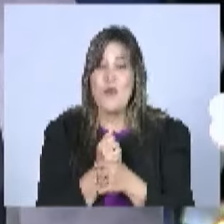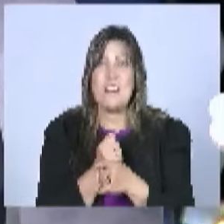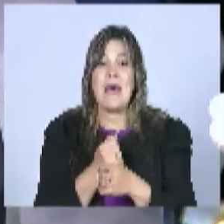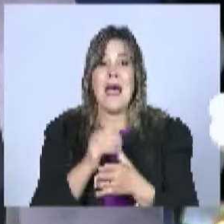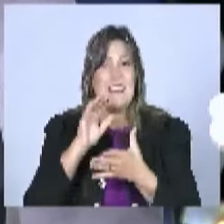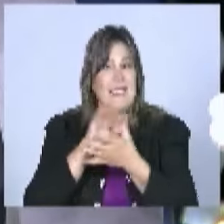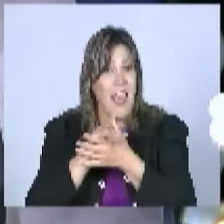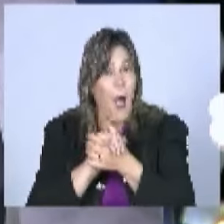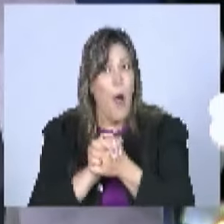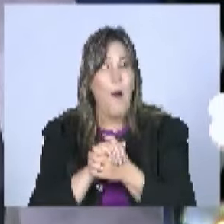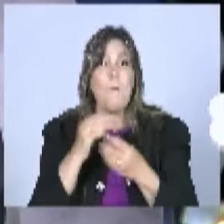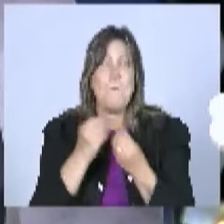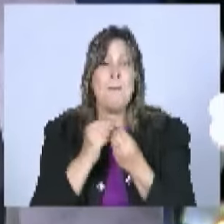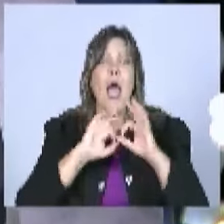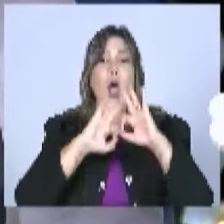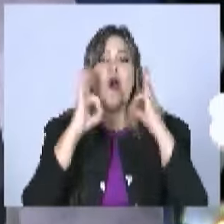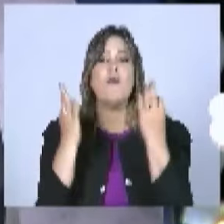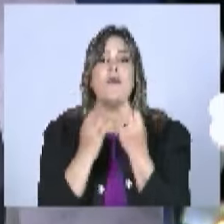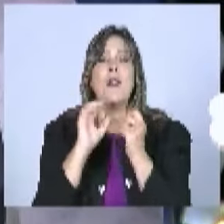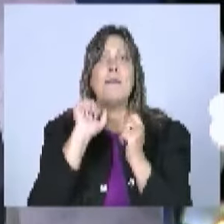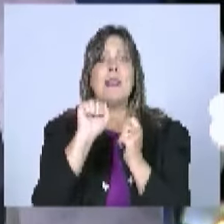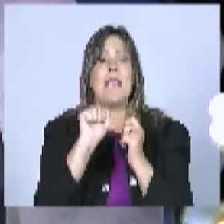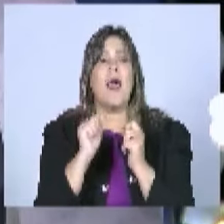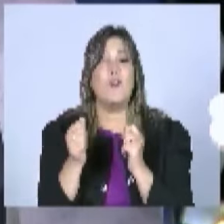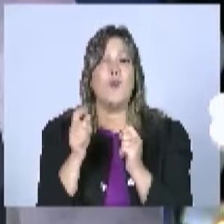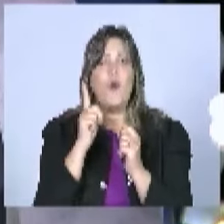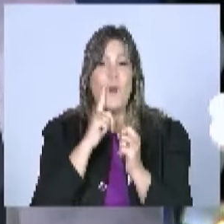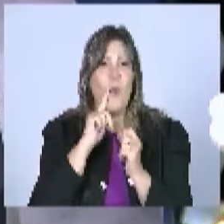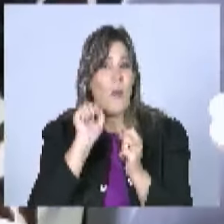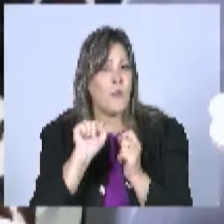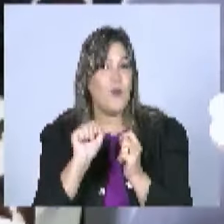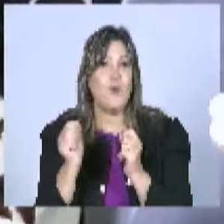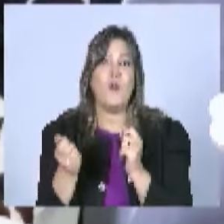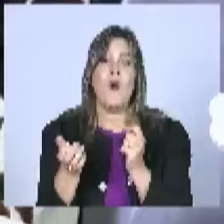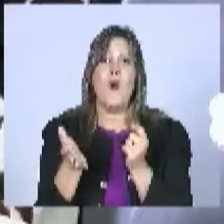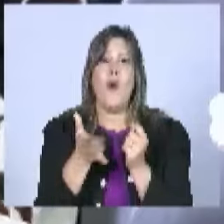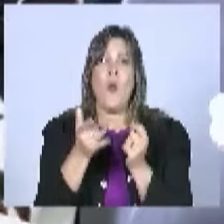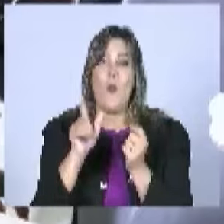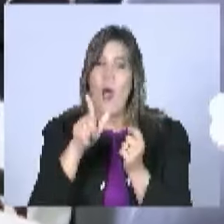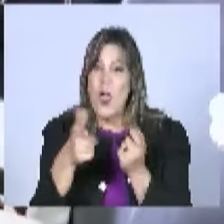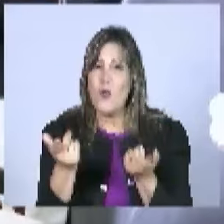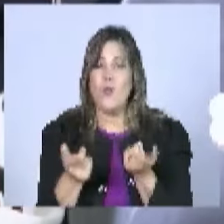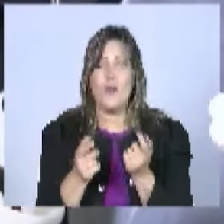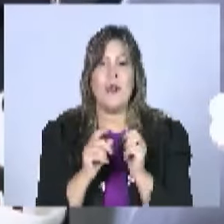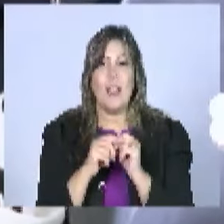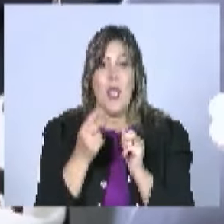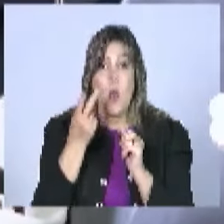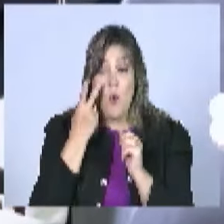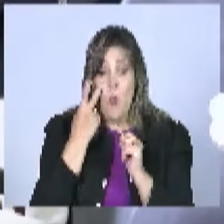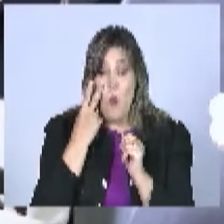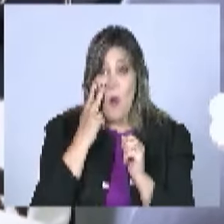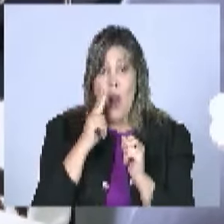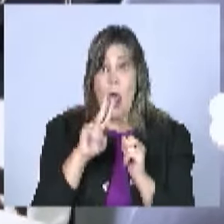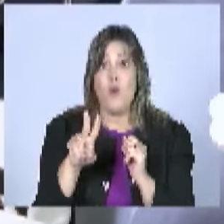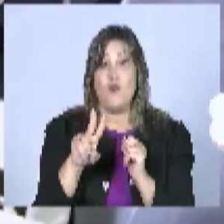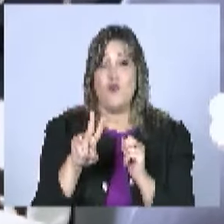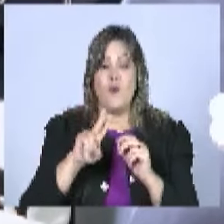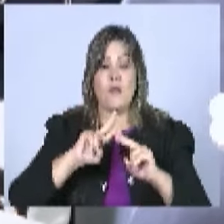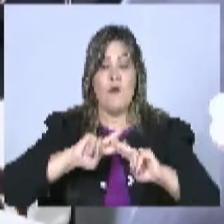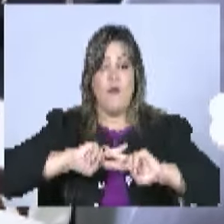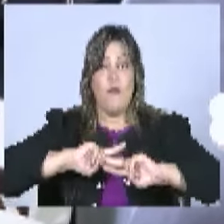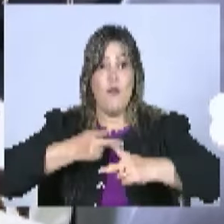تكسب سلايفها وتكسب اخواته وتلاحظ يا سيدنا انها لو ل لقت فروق كبيره ما بينها